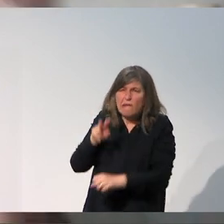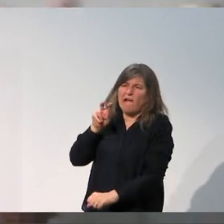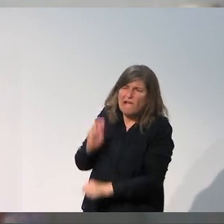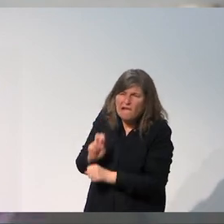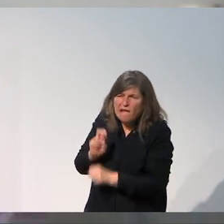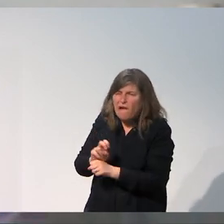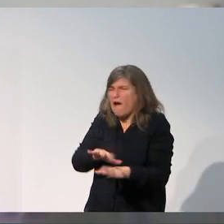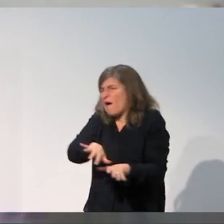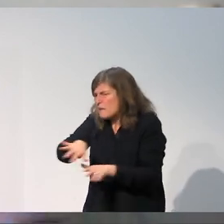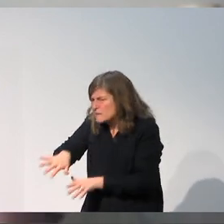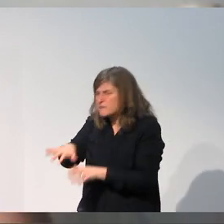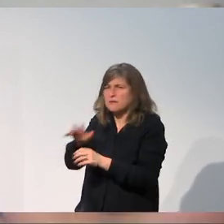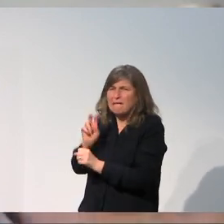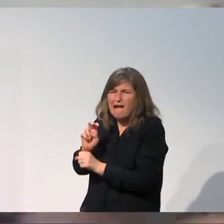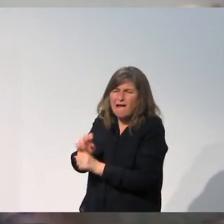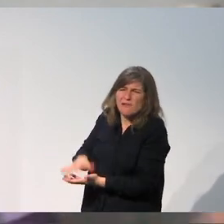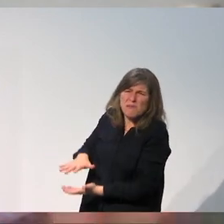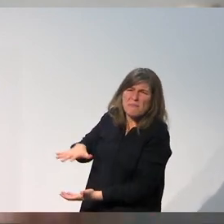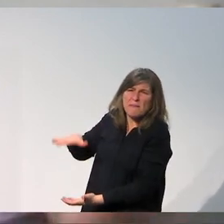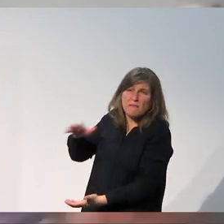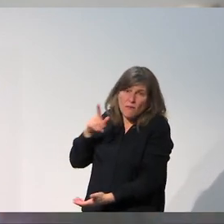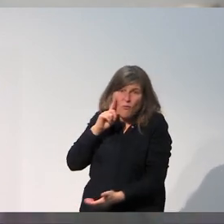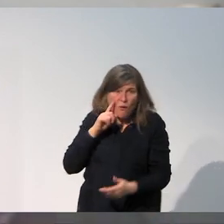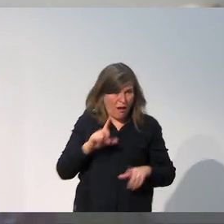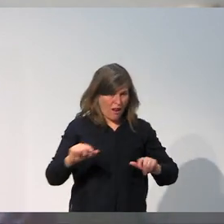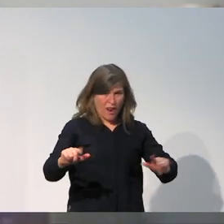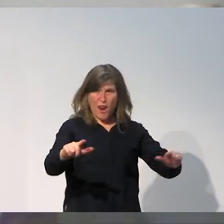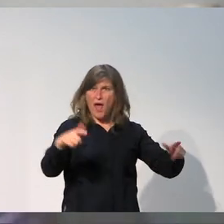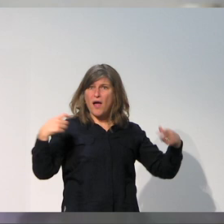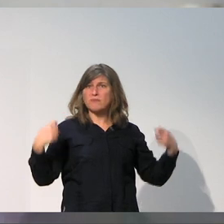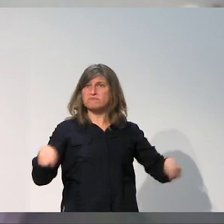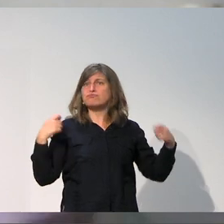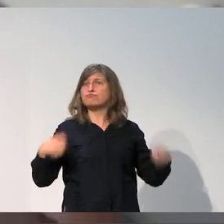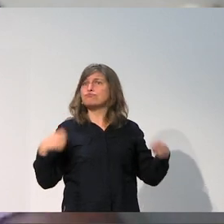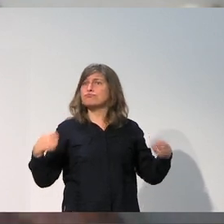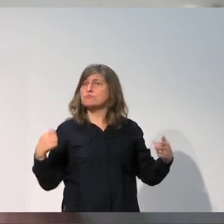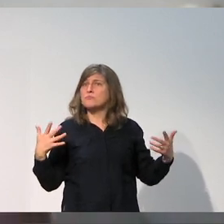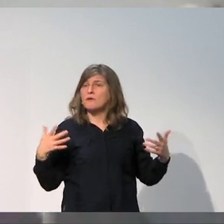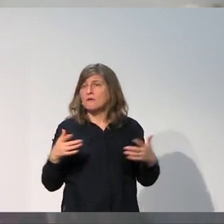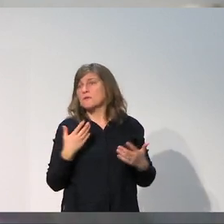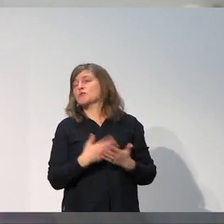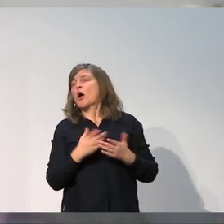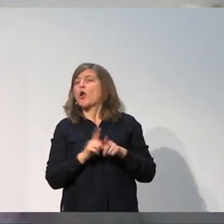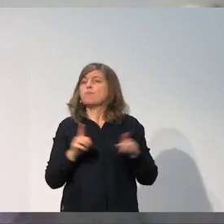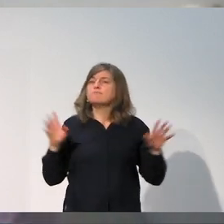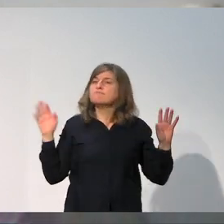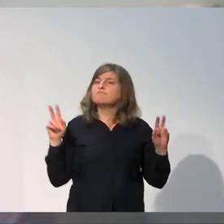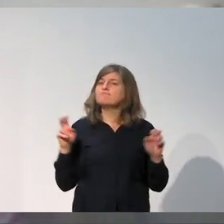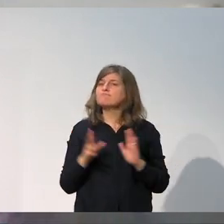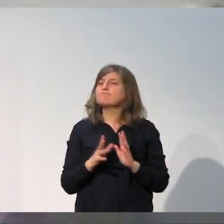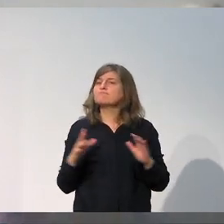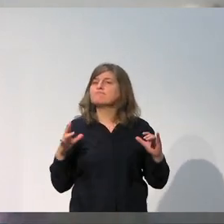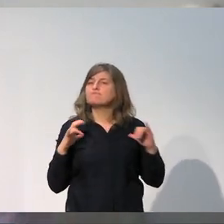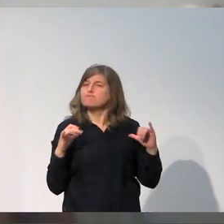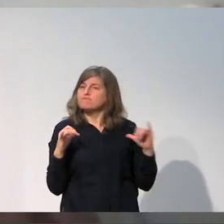organiser, structurer ton année, puisque de toute façon tout est là, tout est possible. Et donc une sorte de paresse comme ça s'installe dans presque une sorte d'ADN